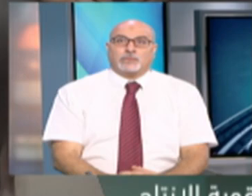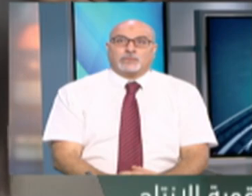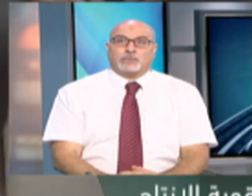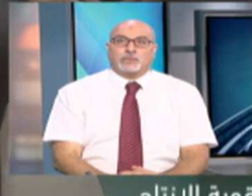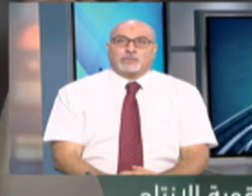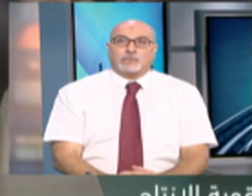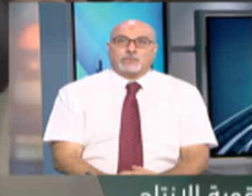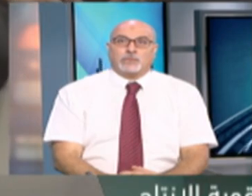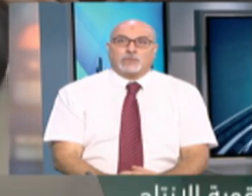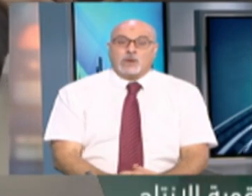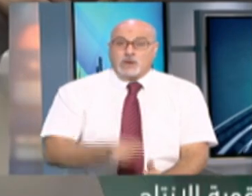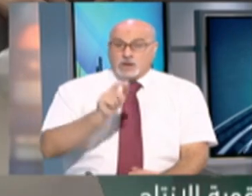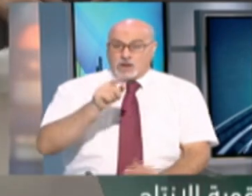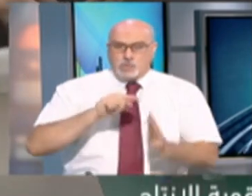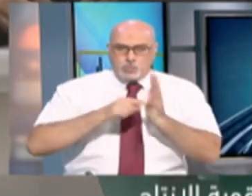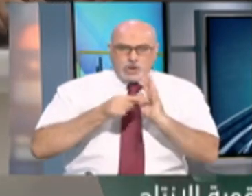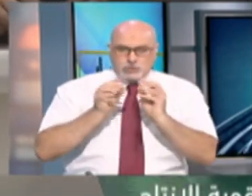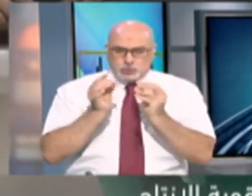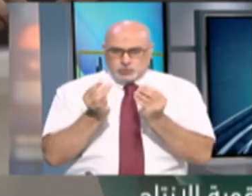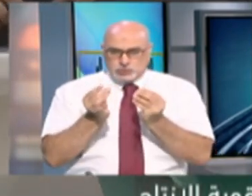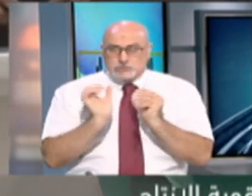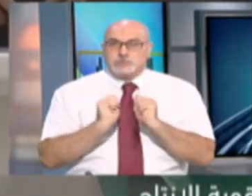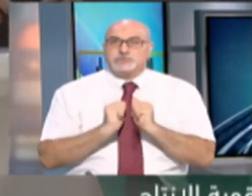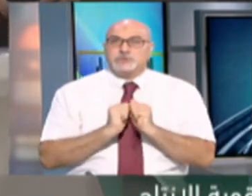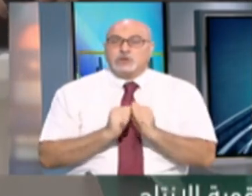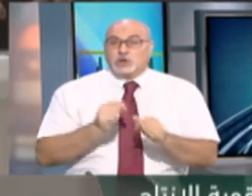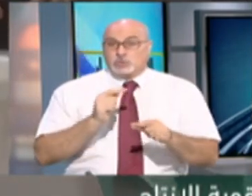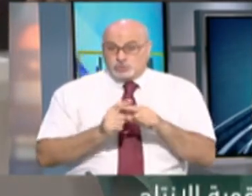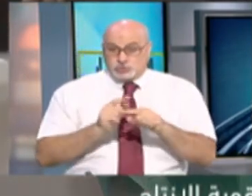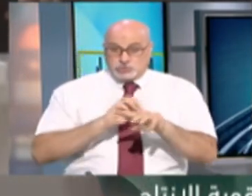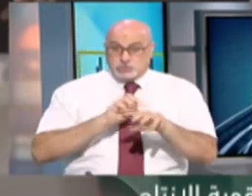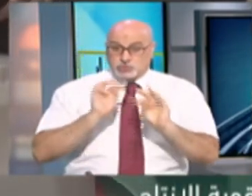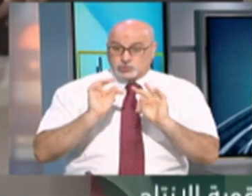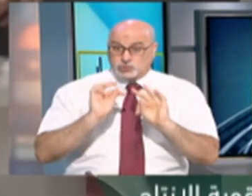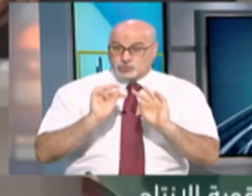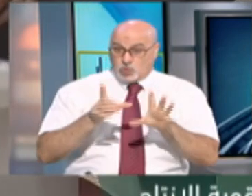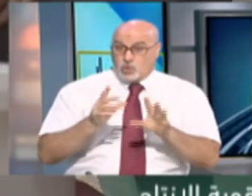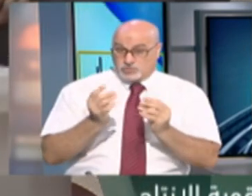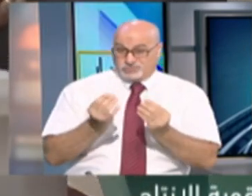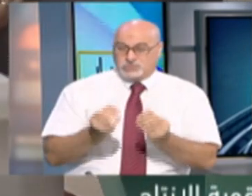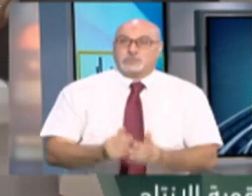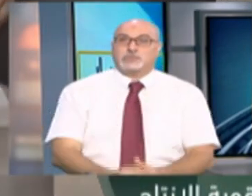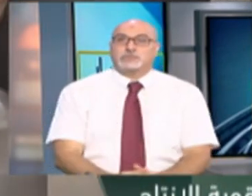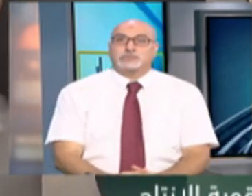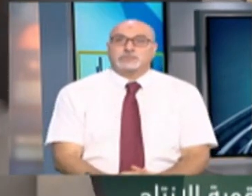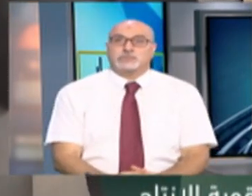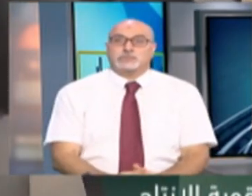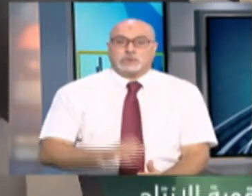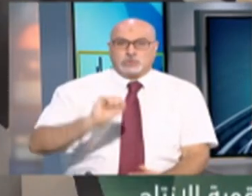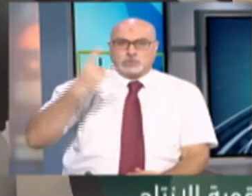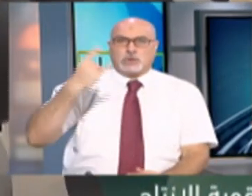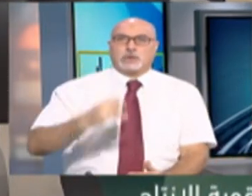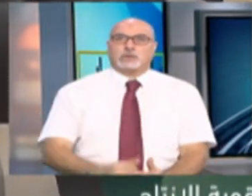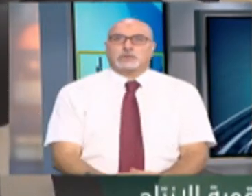في أمور حساسة جدا وفي ظروف حساسة جدا كذلك سوناطراك